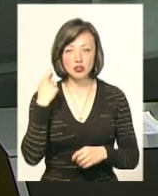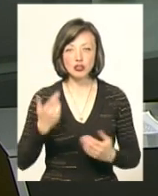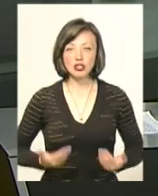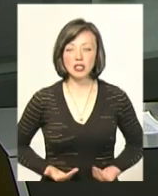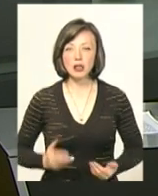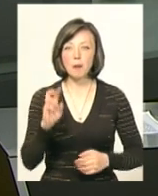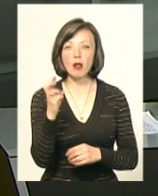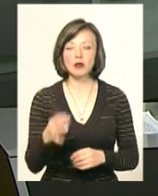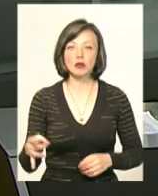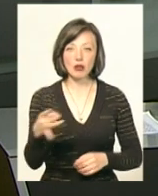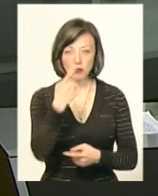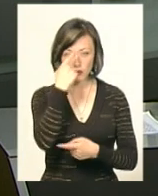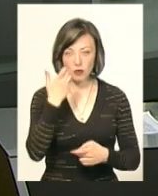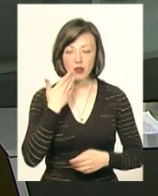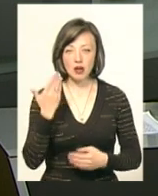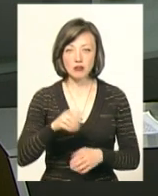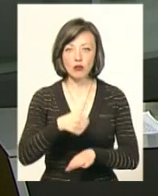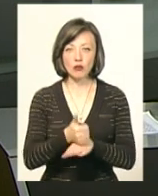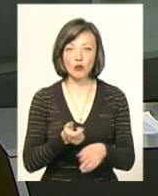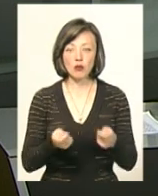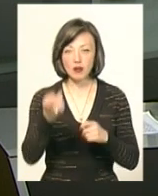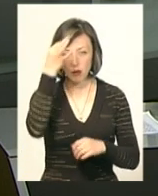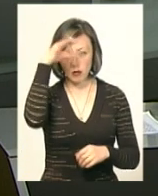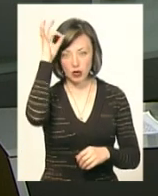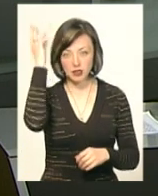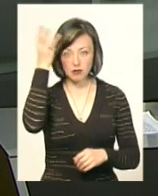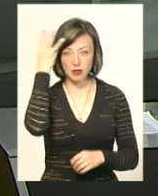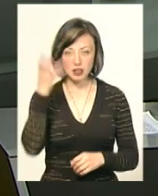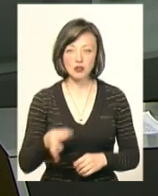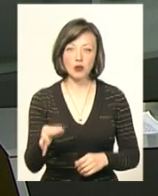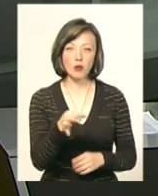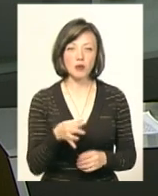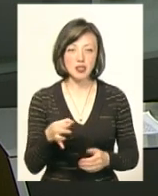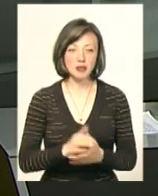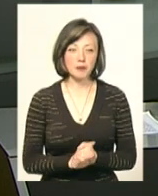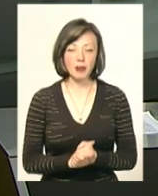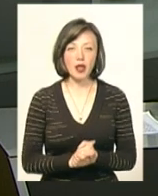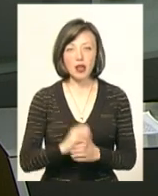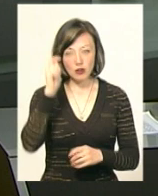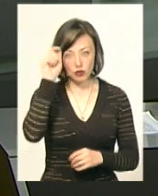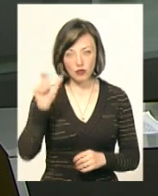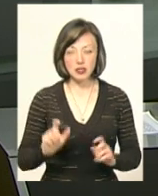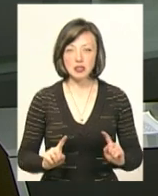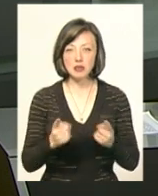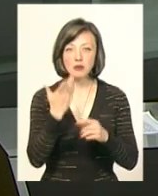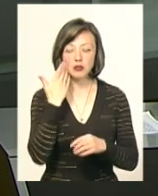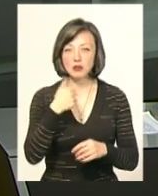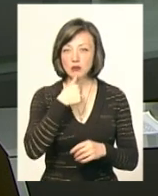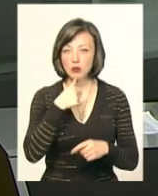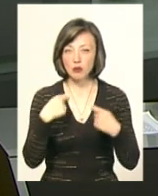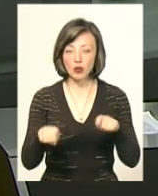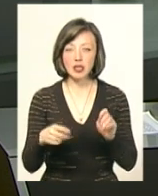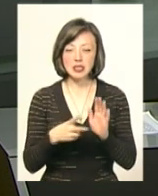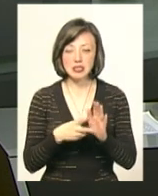району. Про це повідомила речниця головного управління поліції у Хмельницькій області Інна Глега. Чоловіка затримали під час спроби продати